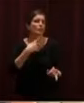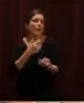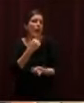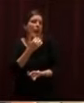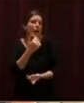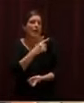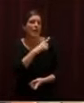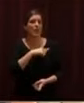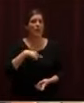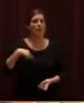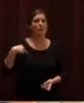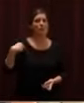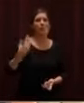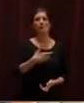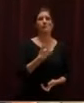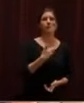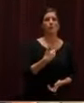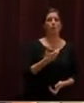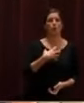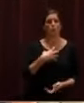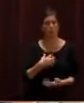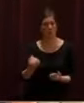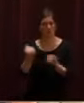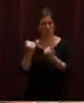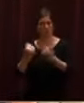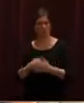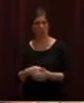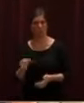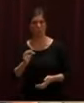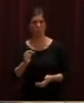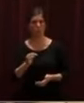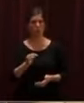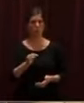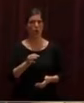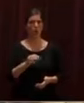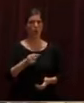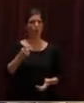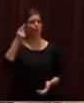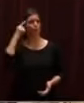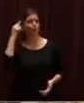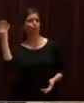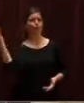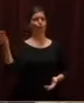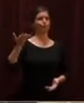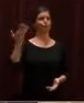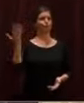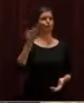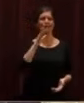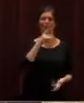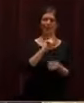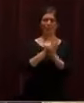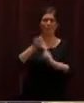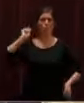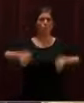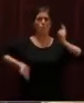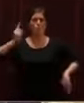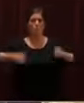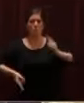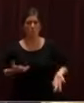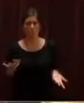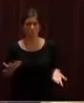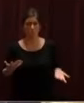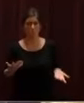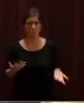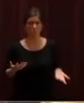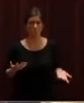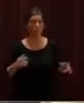soberbia a l'autoritarisme? De què ha servit fer una comissió política si continuem igual amb un degoteig de casos